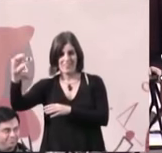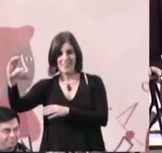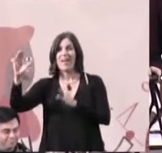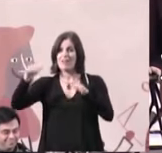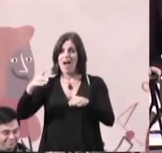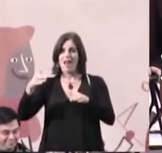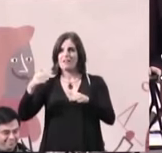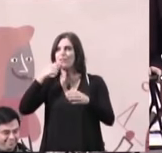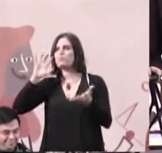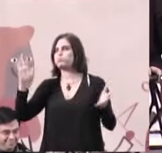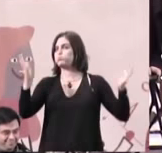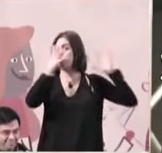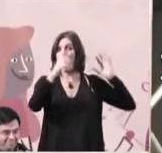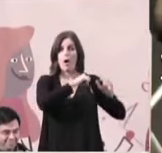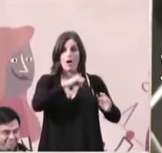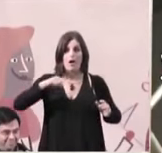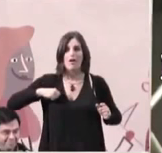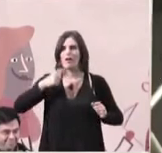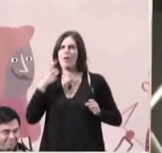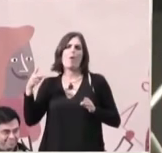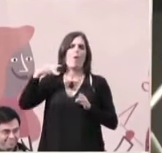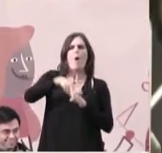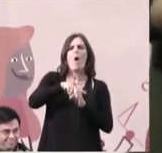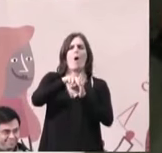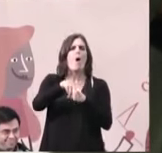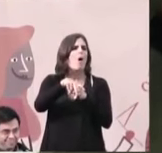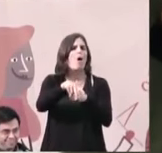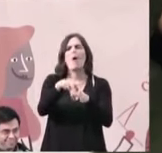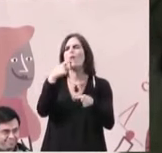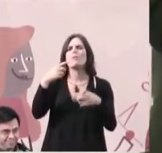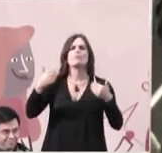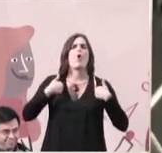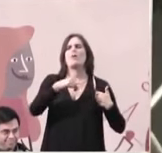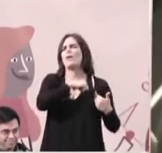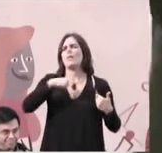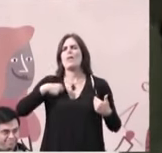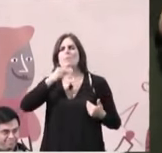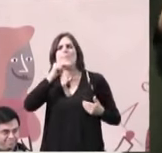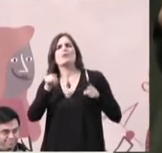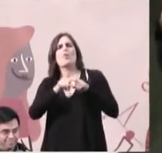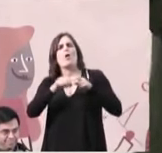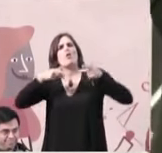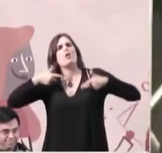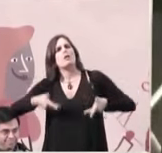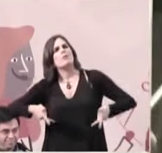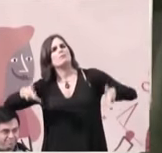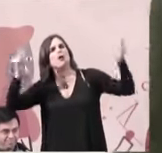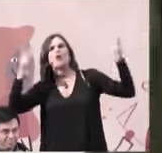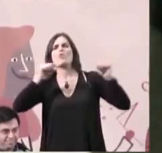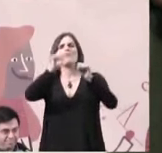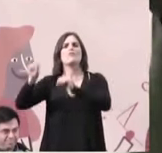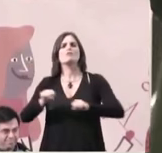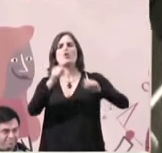cop s'aixequen independentistes i cavalguen el tigre i el president Mas se'ns presenta com el llibertador i el defensor